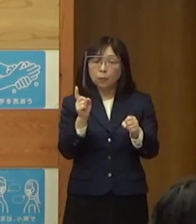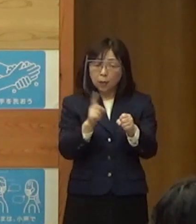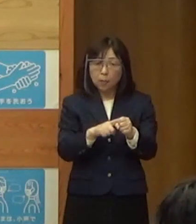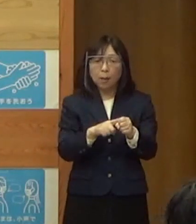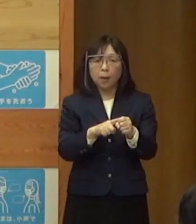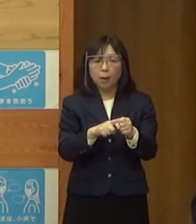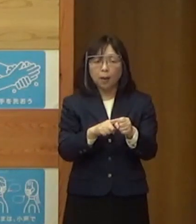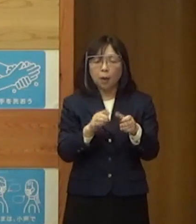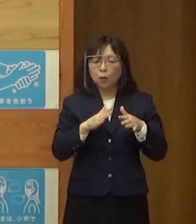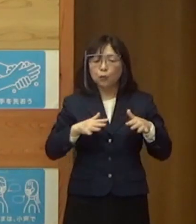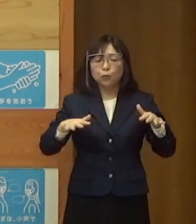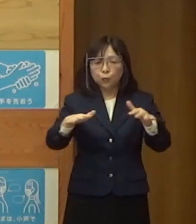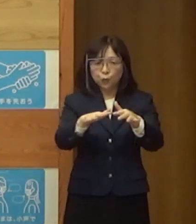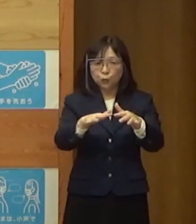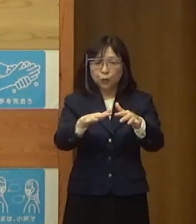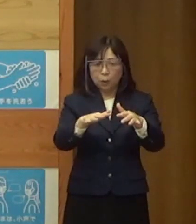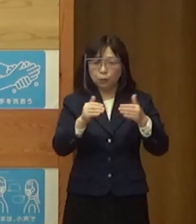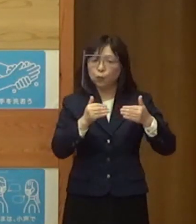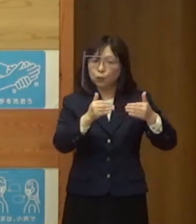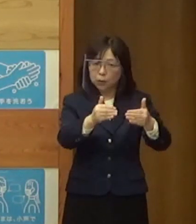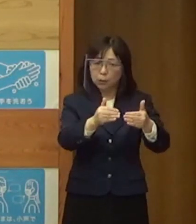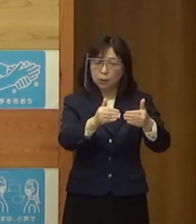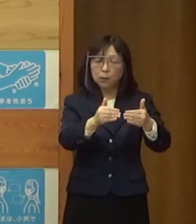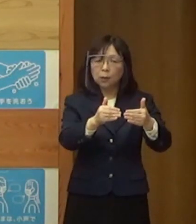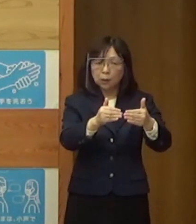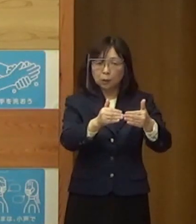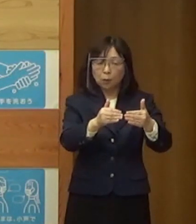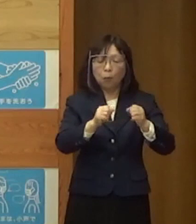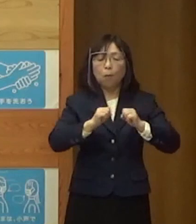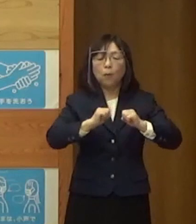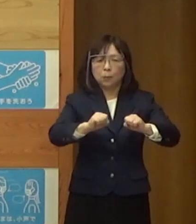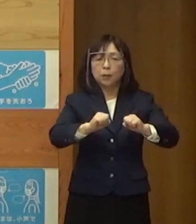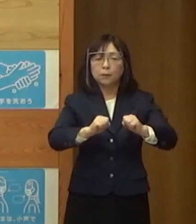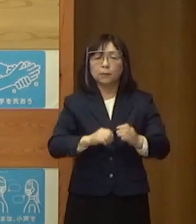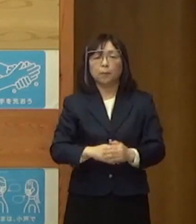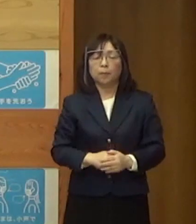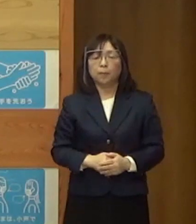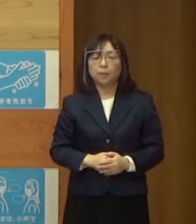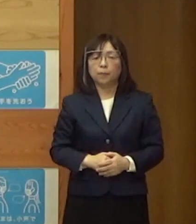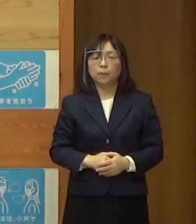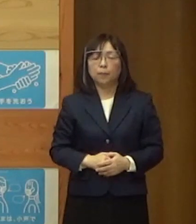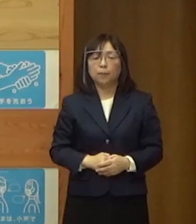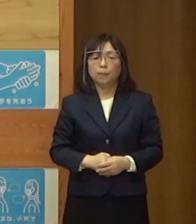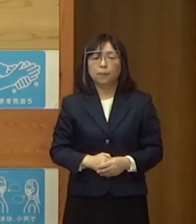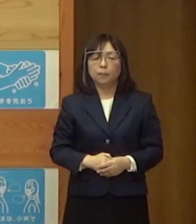して、普及啓発促進、これを図ってまいります。